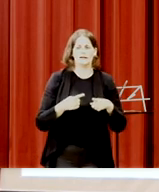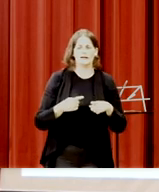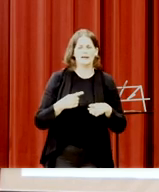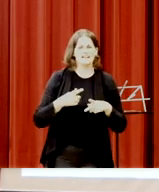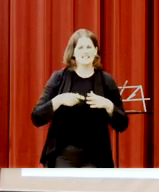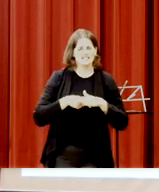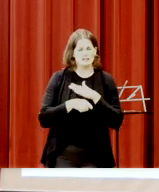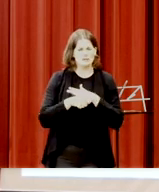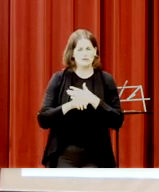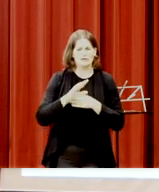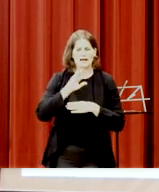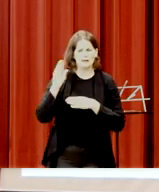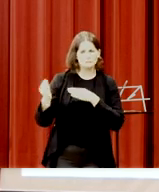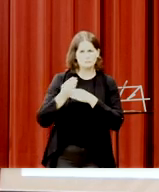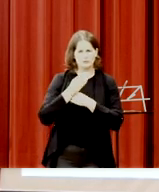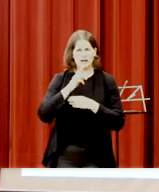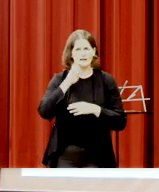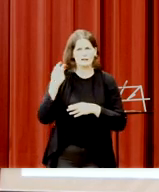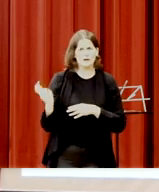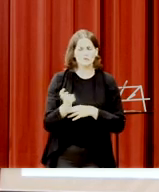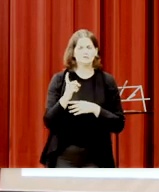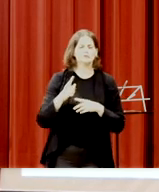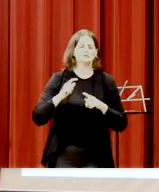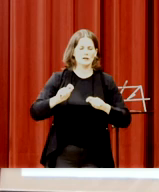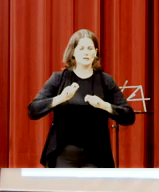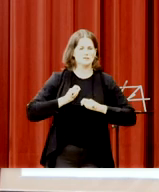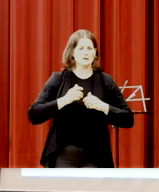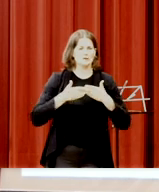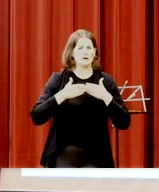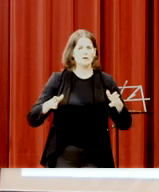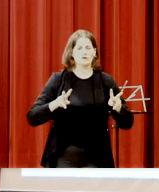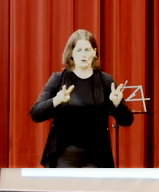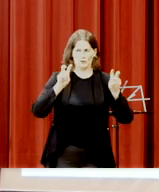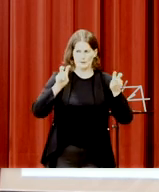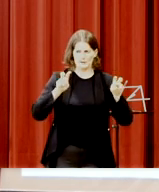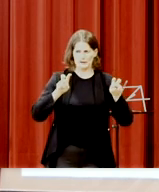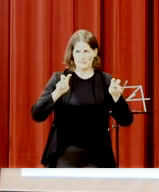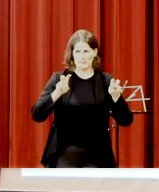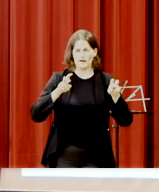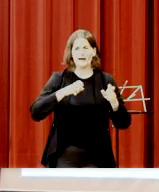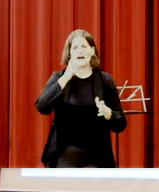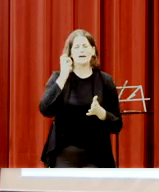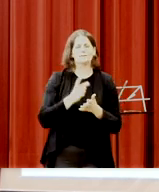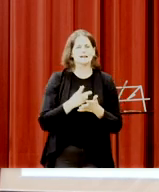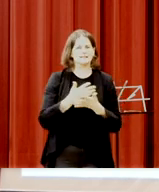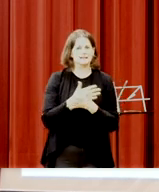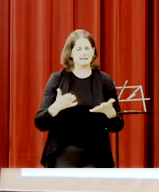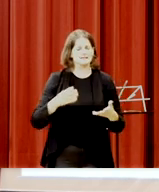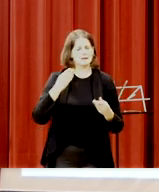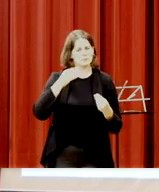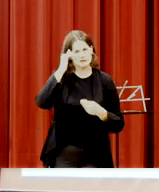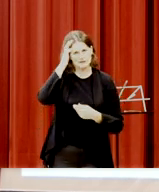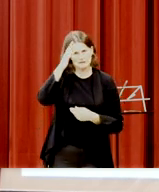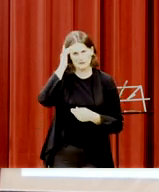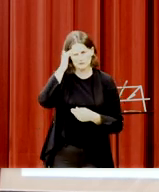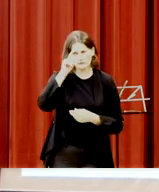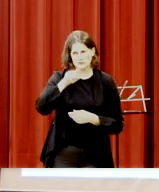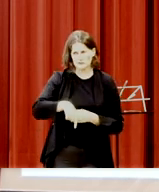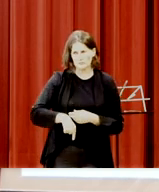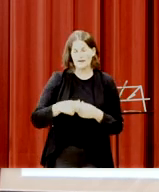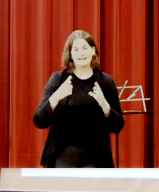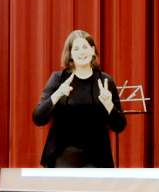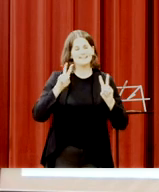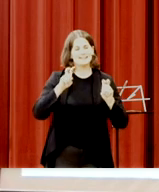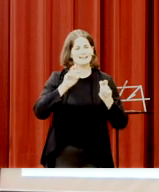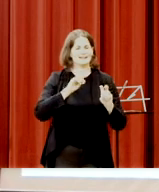il·lusions. I és amb aquest esperit, amb aquestes ganes de fer que passin coses grans,